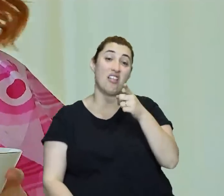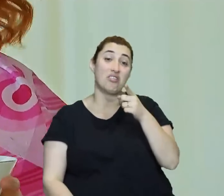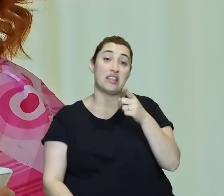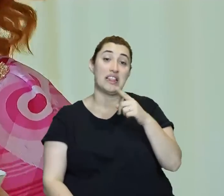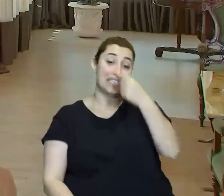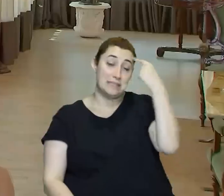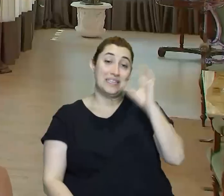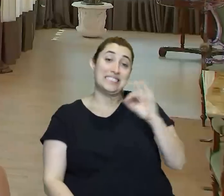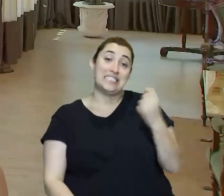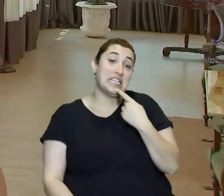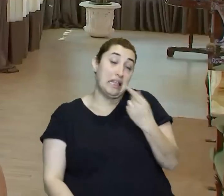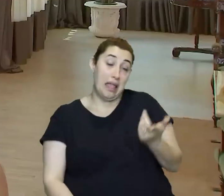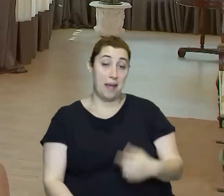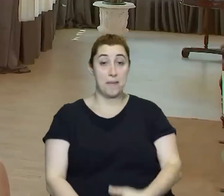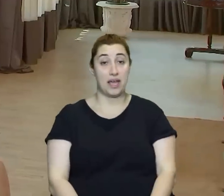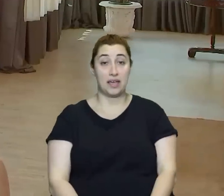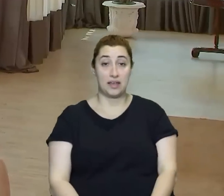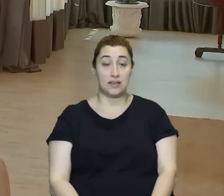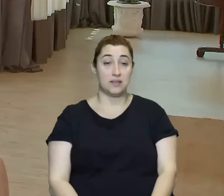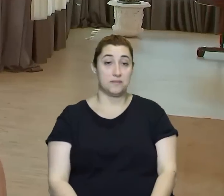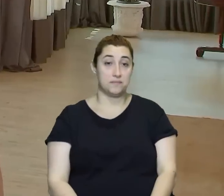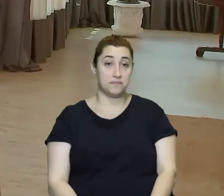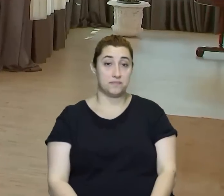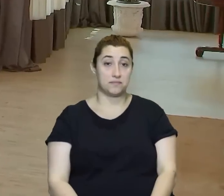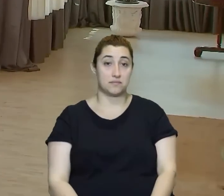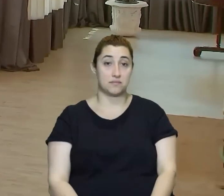artık nasipsizliğin. Ay.